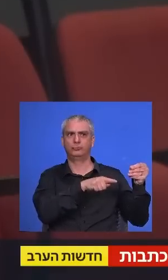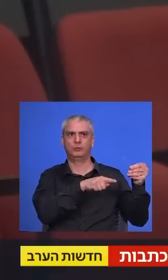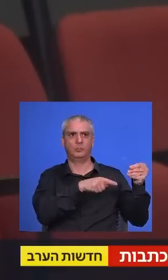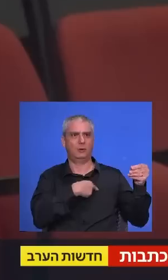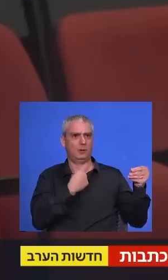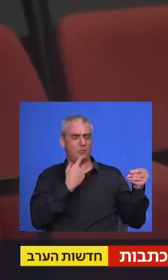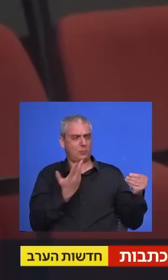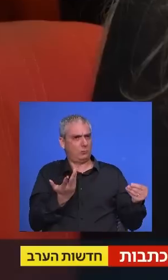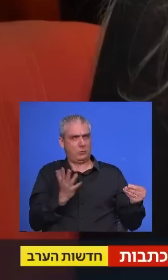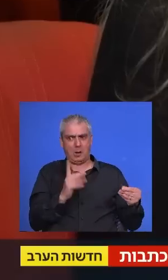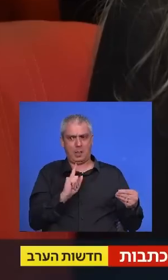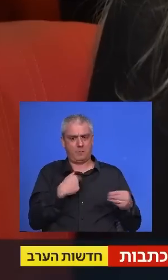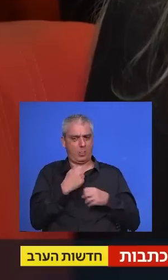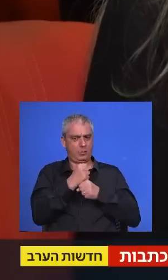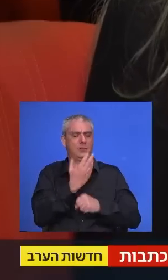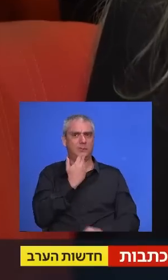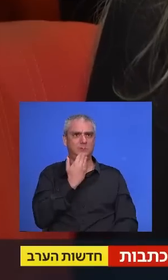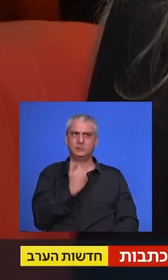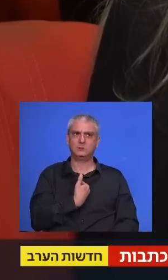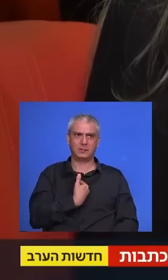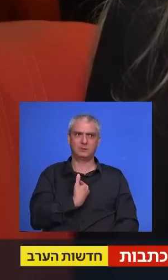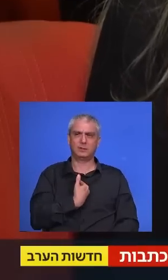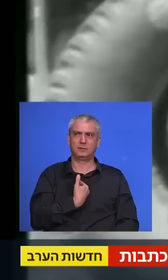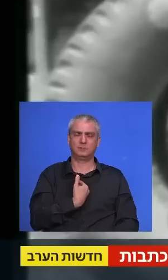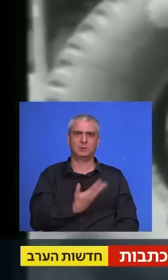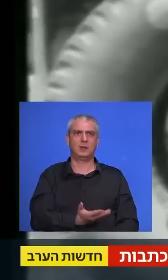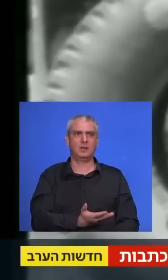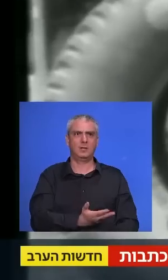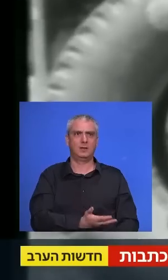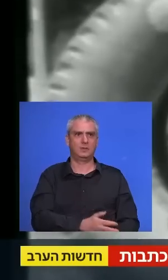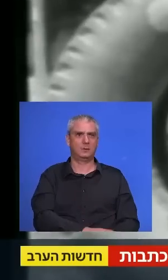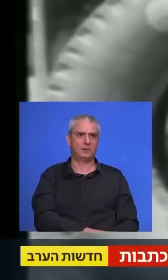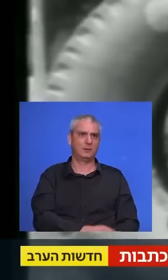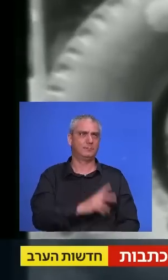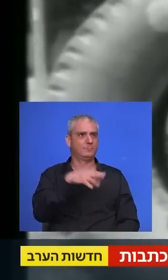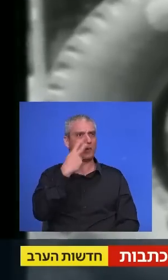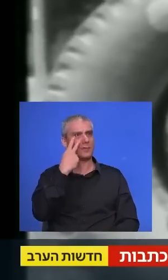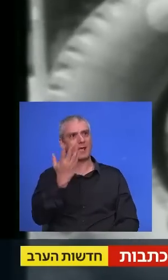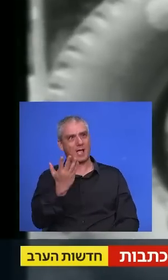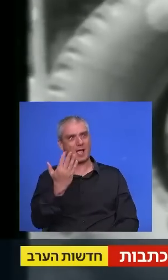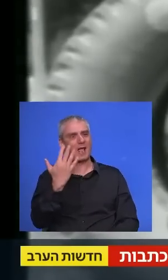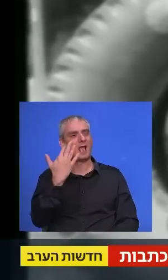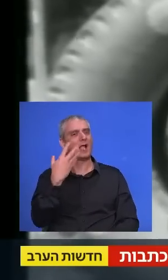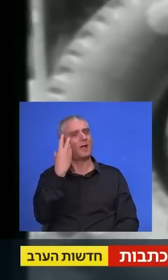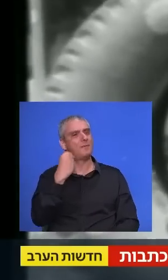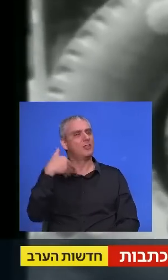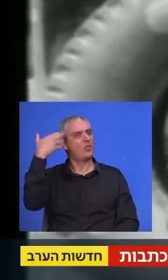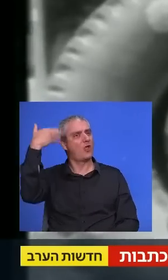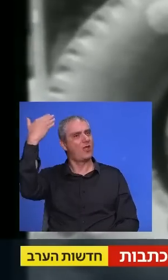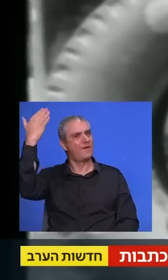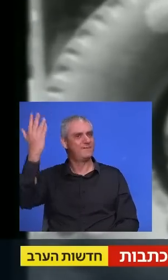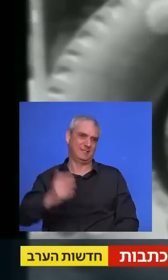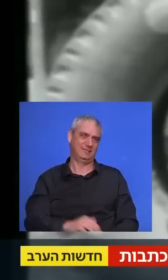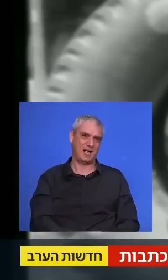אז אמרנו, רגע, למה שלא נייצג את ישראל? עוד תראה, עוד תראה, כמה